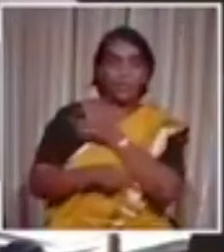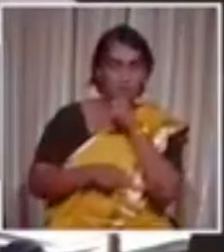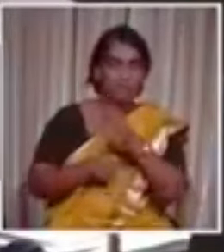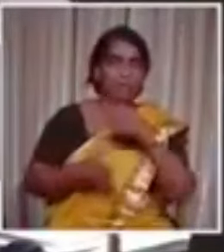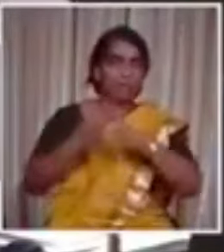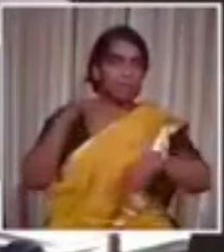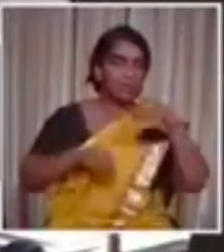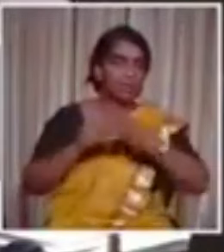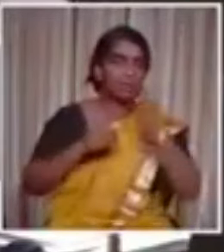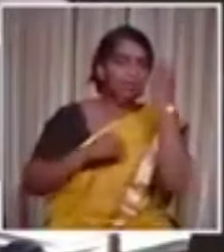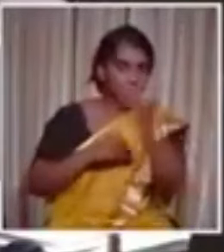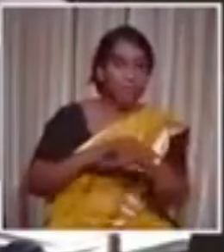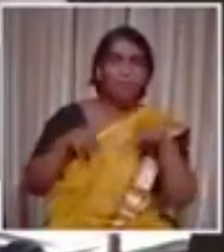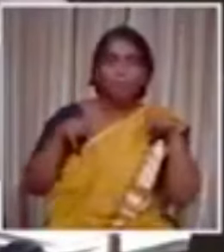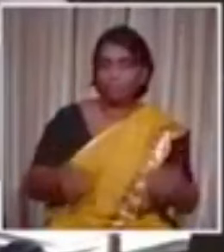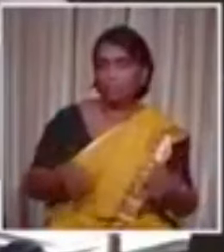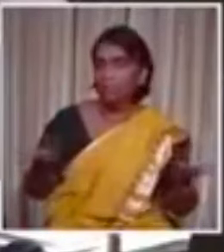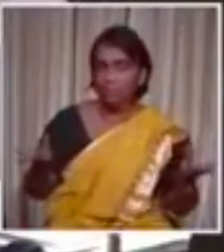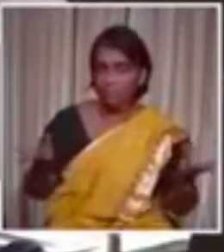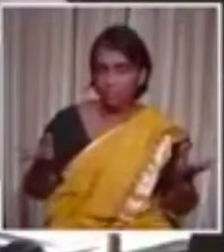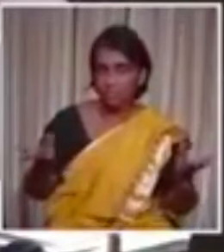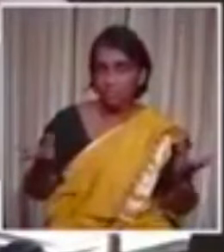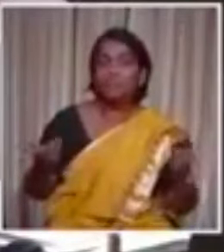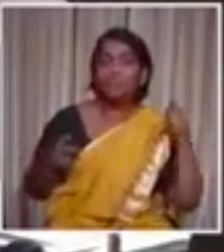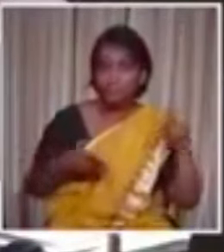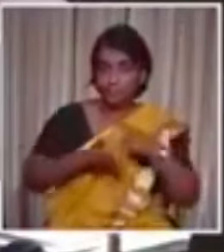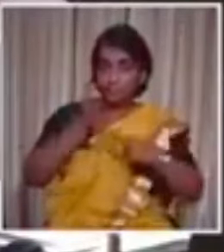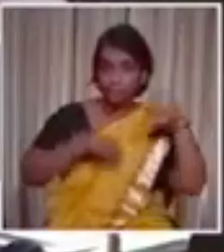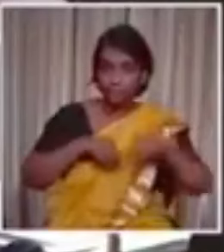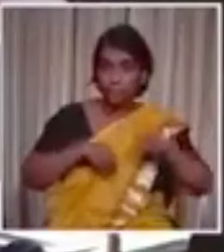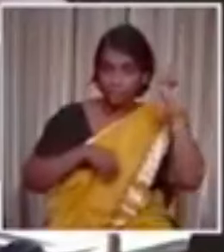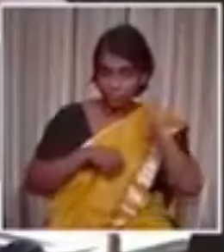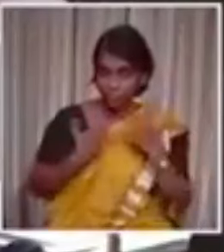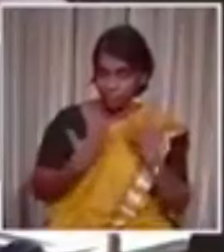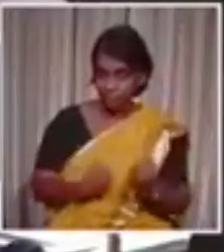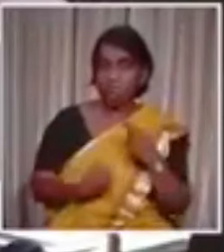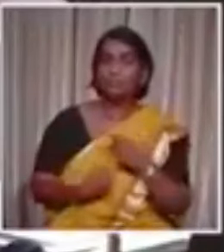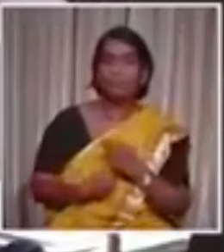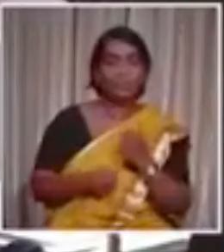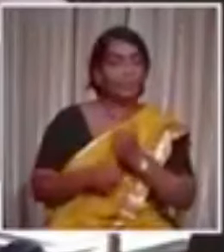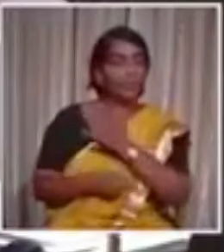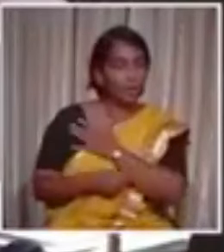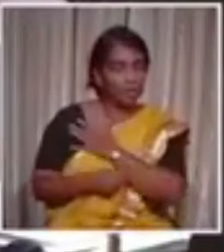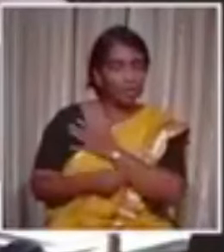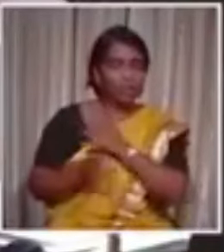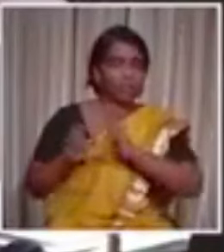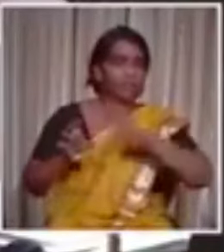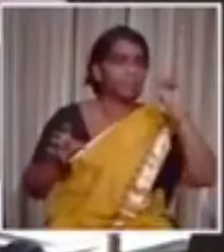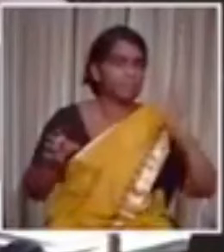ජනවරම ලැබින්නේ. දැන් මොකද සිදු වී තිබෙන්නේ? එම ජනවරම උසුලන ලද ගෝඨාභය රාජපක්ෂ ඉවත් වී